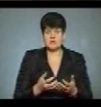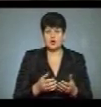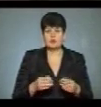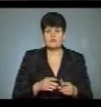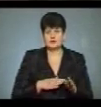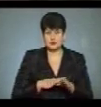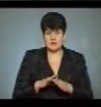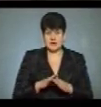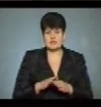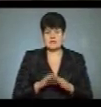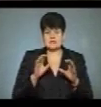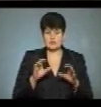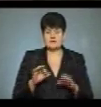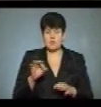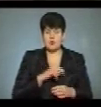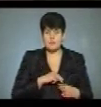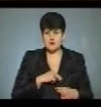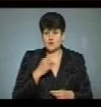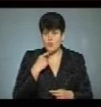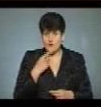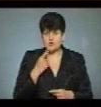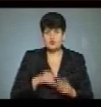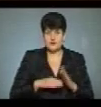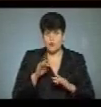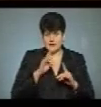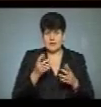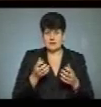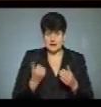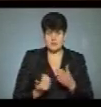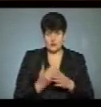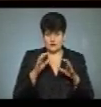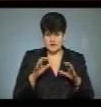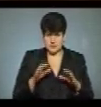Ігор Хабарівський розповідає, якщо Верховна Рада України прийме новий закон